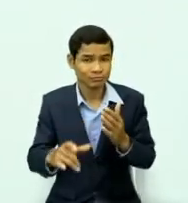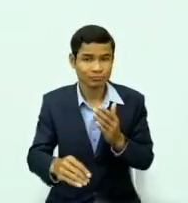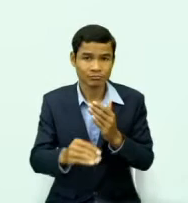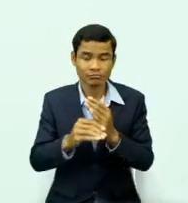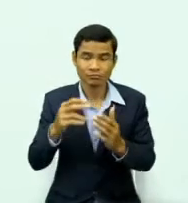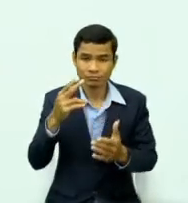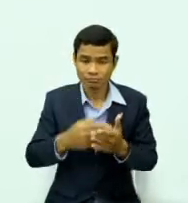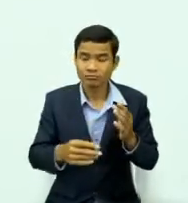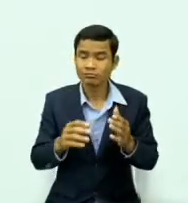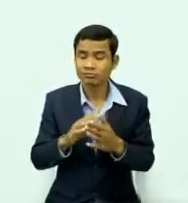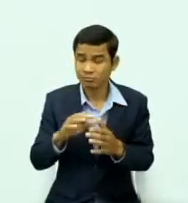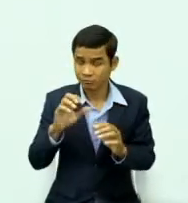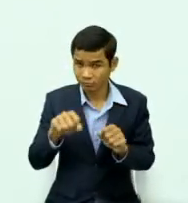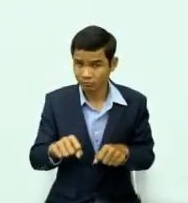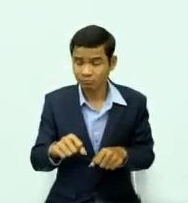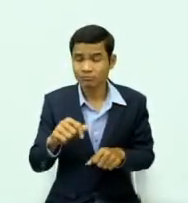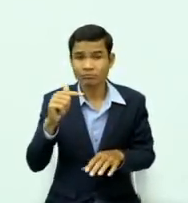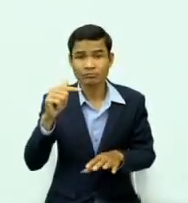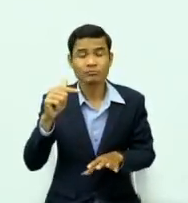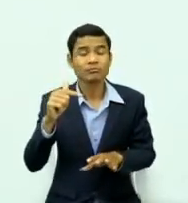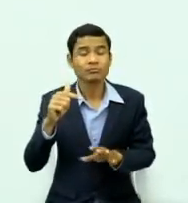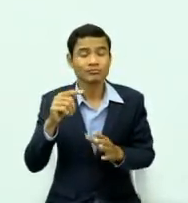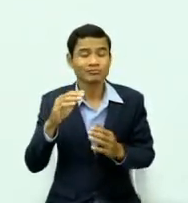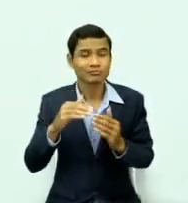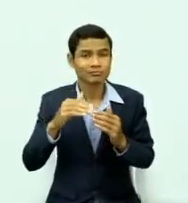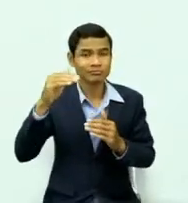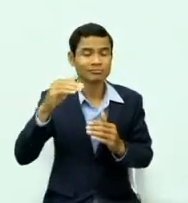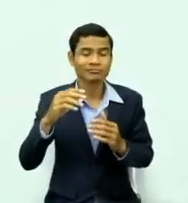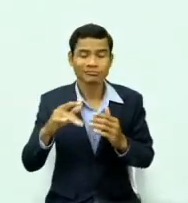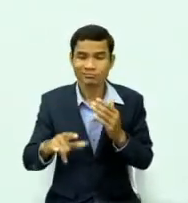nhà với nơi lứa cha nơi bị lửa ngơ